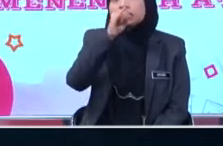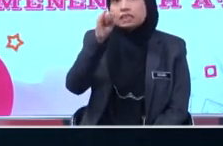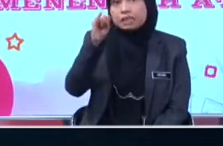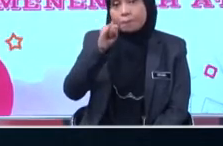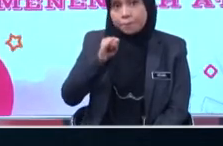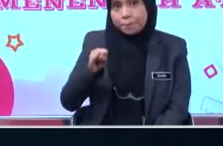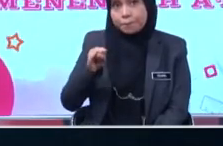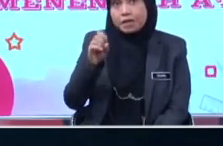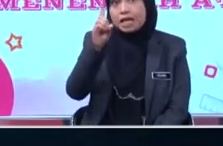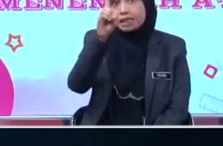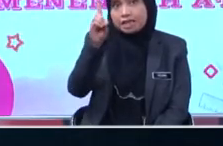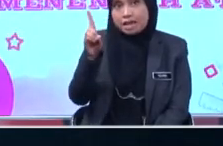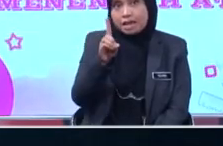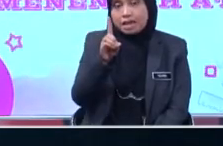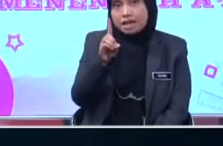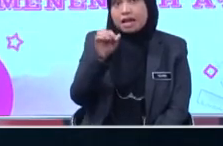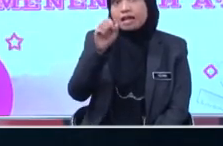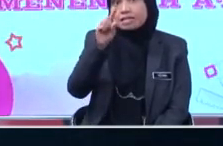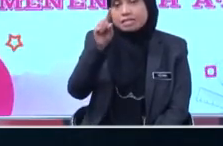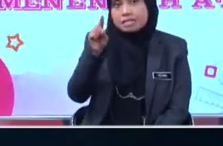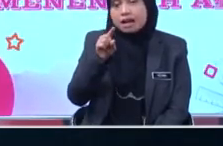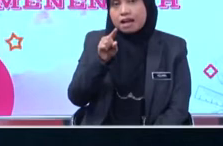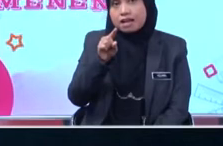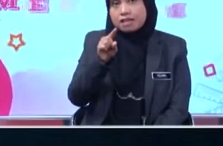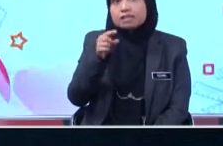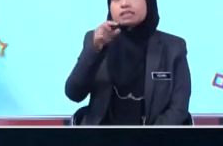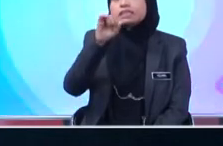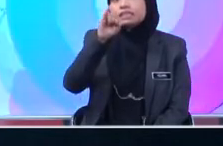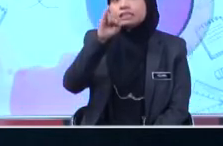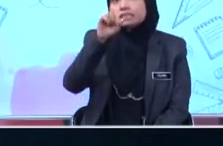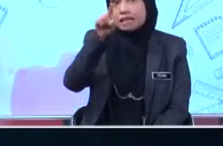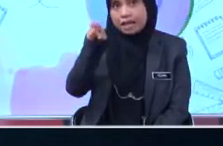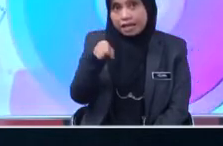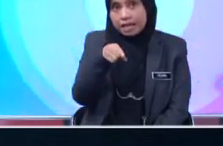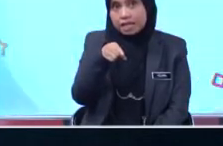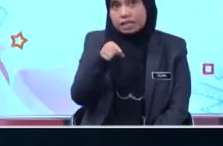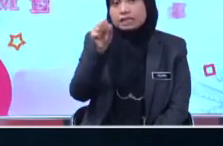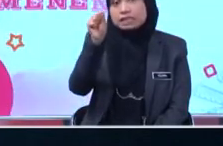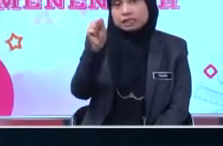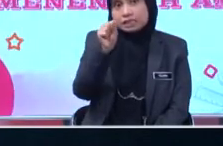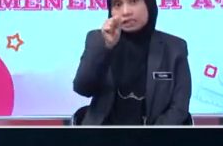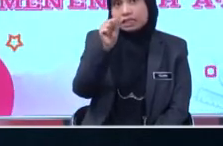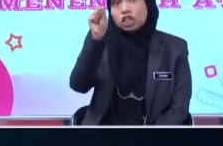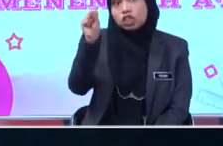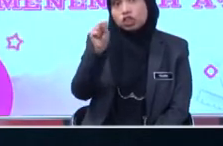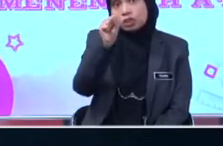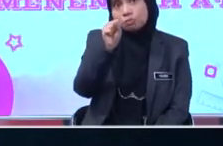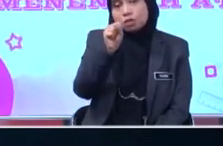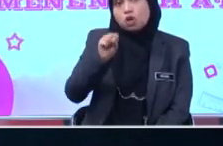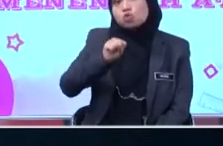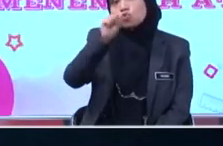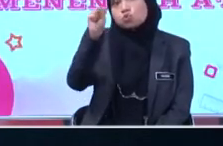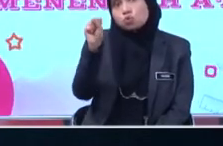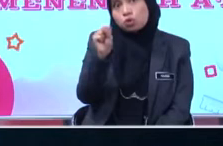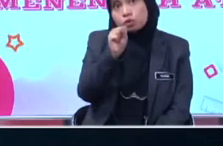dan zat Oray SIM Sin Sod